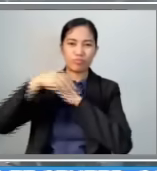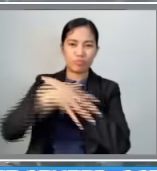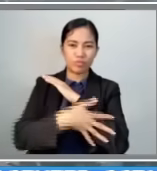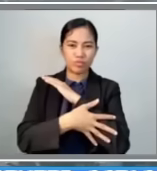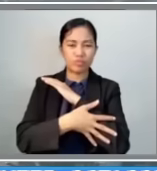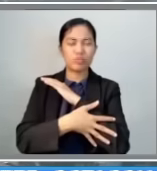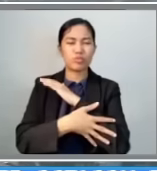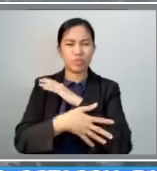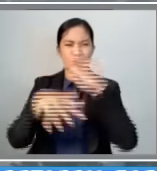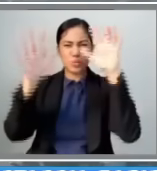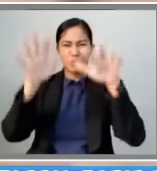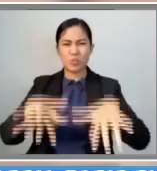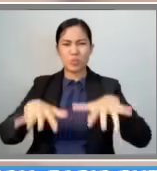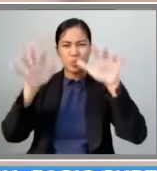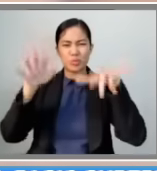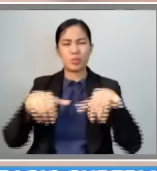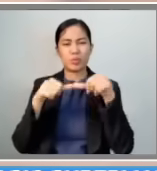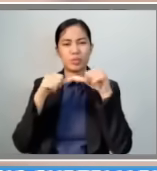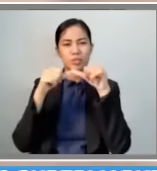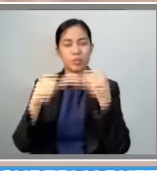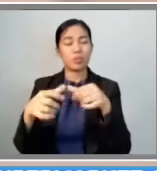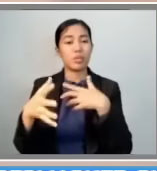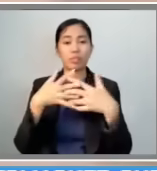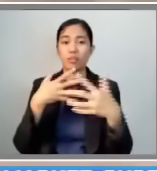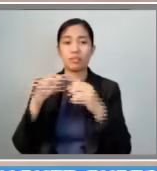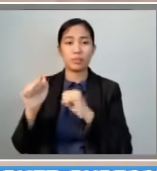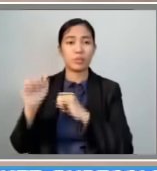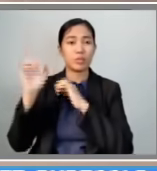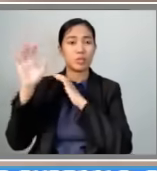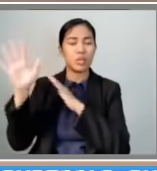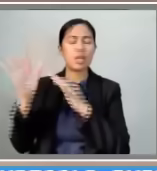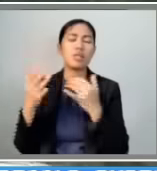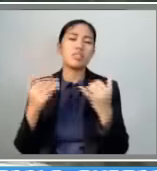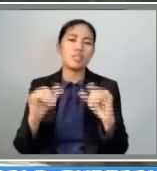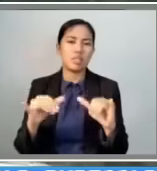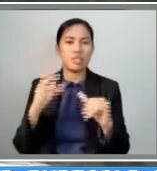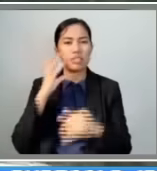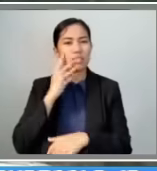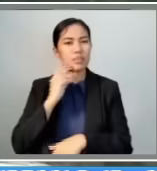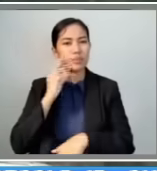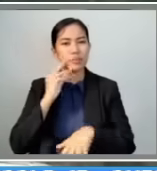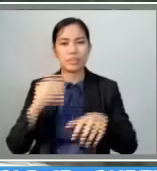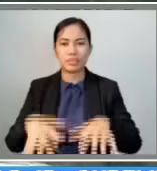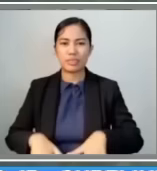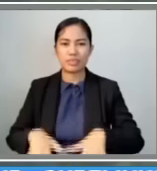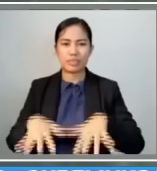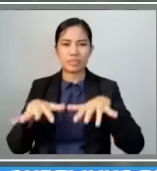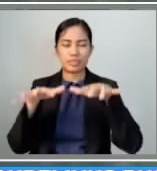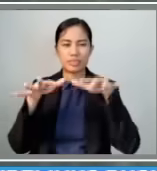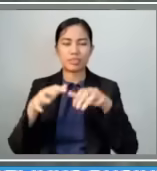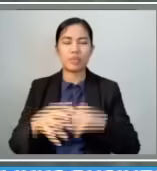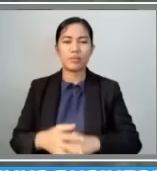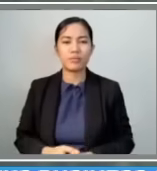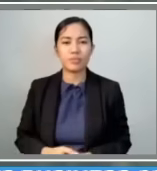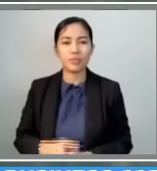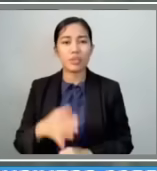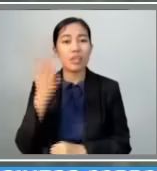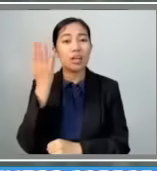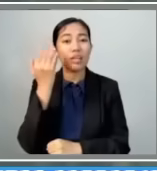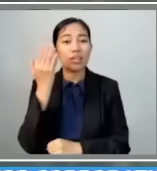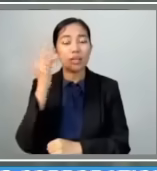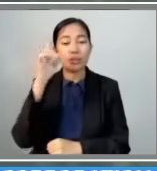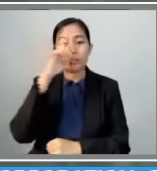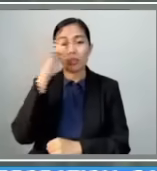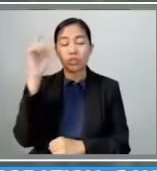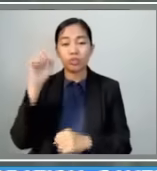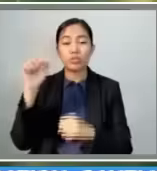kabundukan ang lungsod ng Baguio, hindi ito nakaligtas sa mga pagbaha. Ang ibinagsak kasing ulan ng Bagyong Egay sa Baguio sa